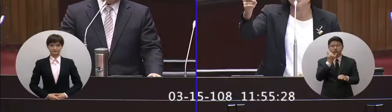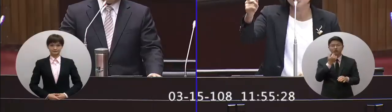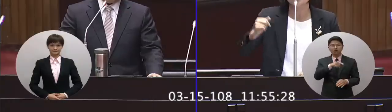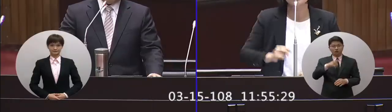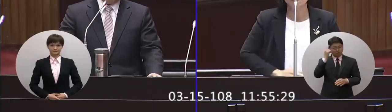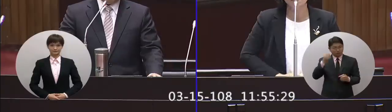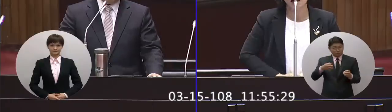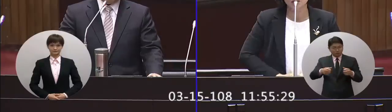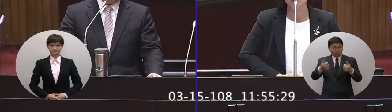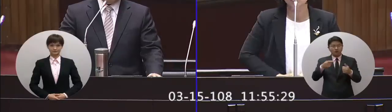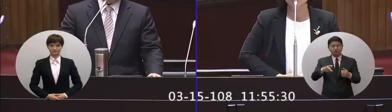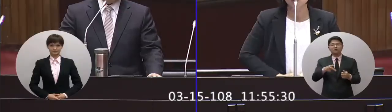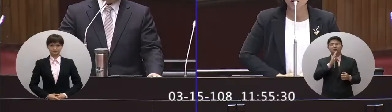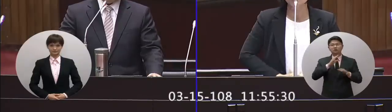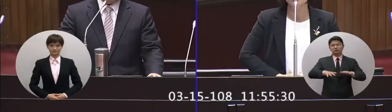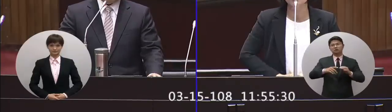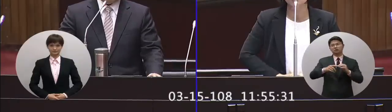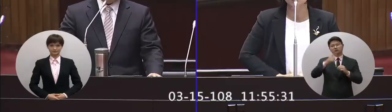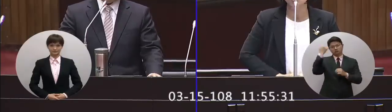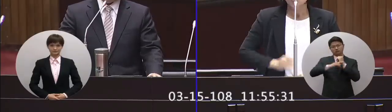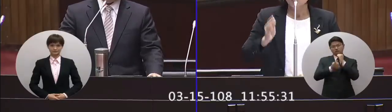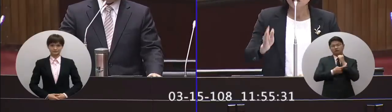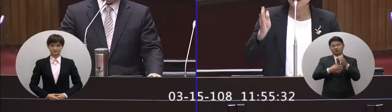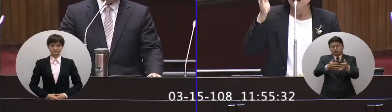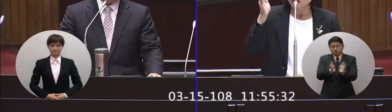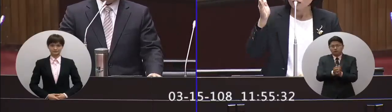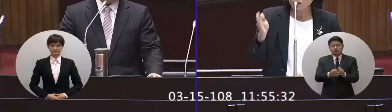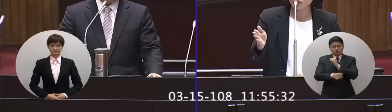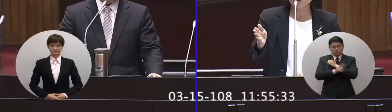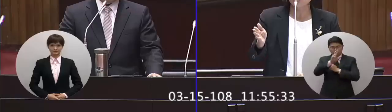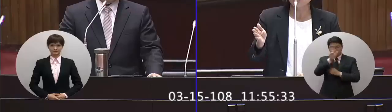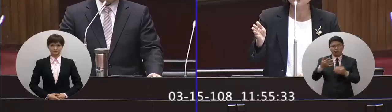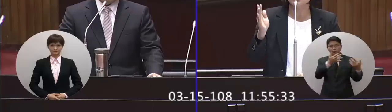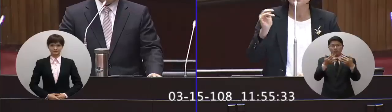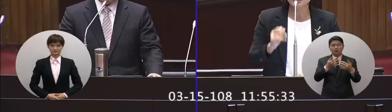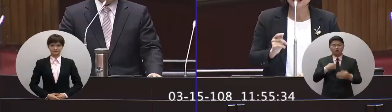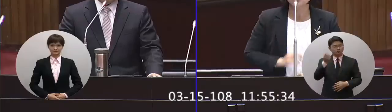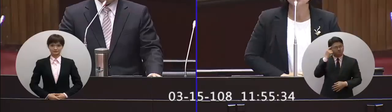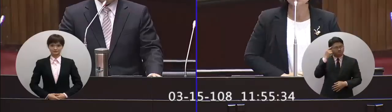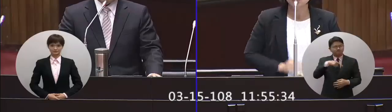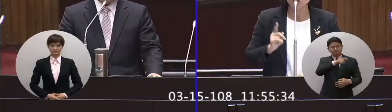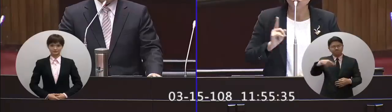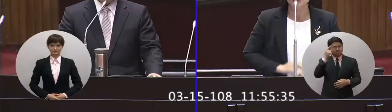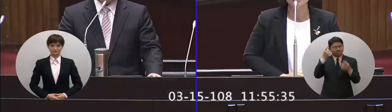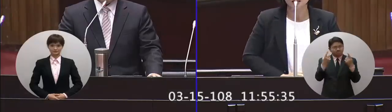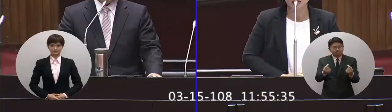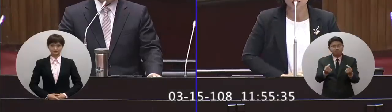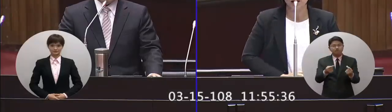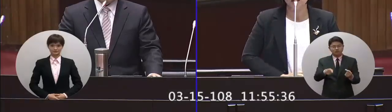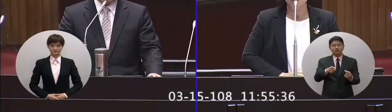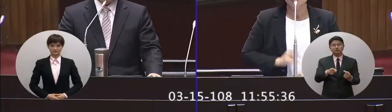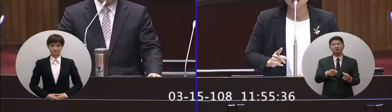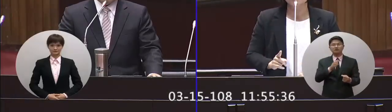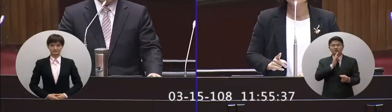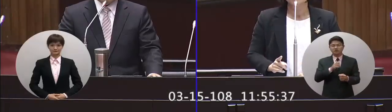建立法治，今天是司法法治组最后一天的质询，我认为寻求共识、建立制度是唯一的